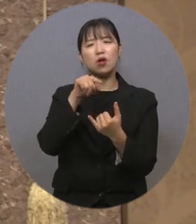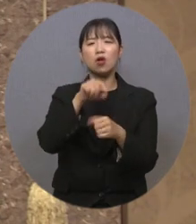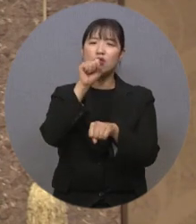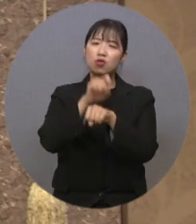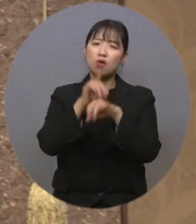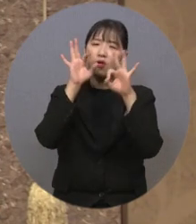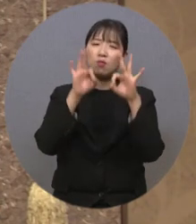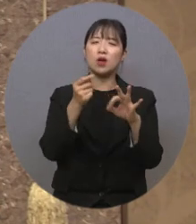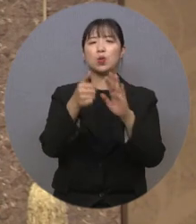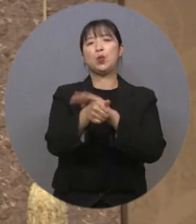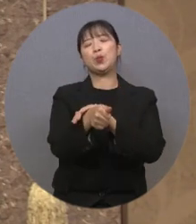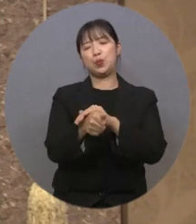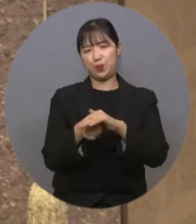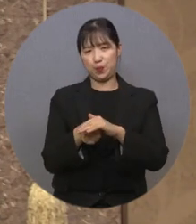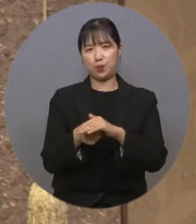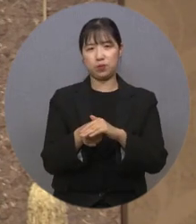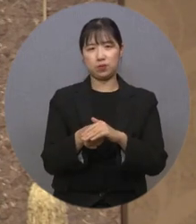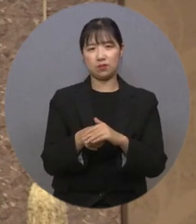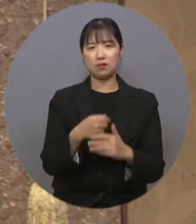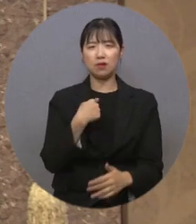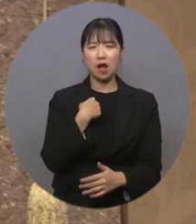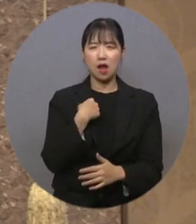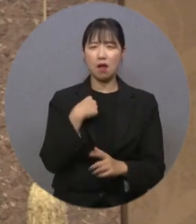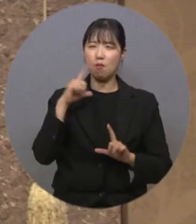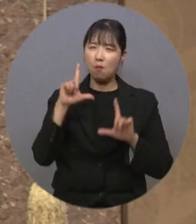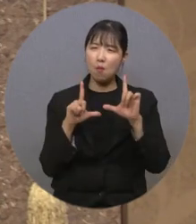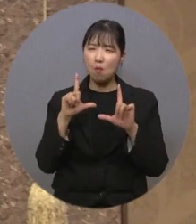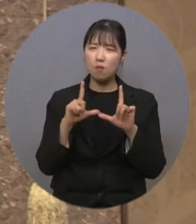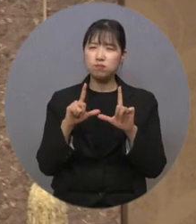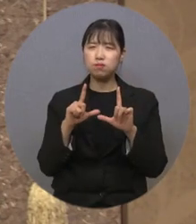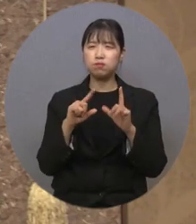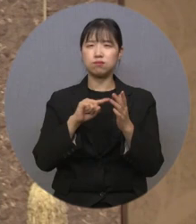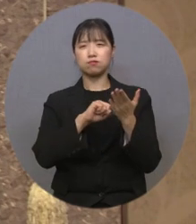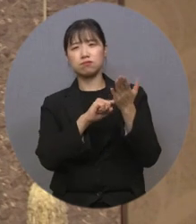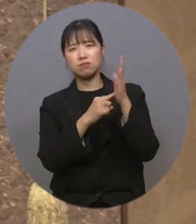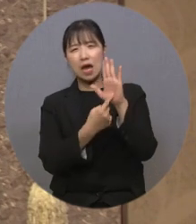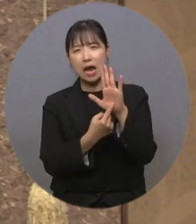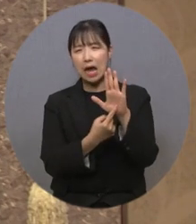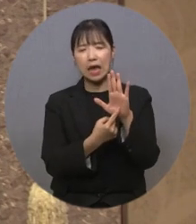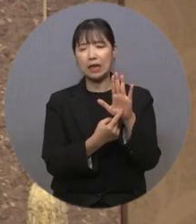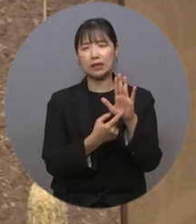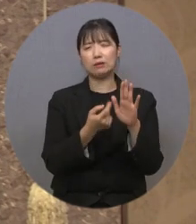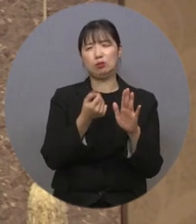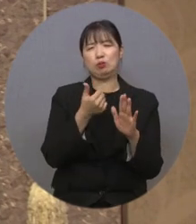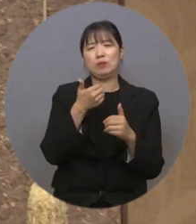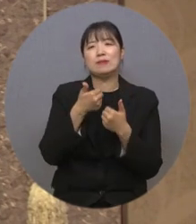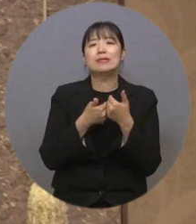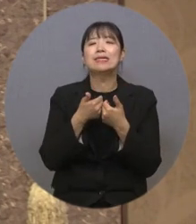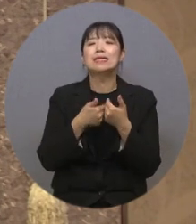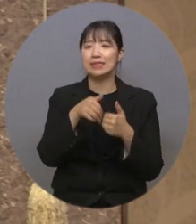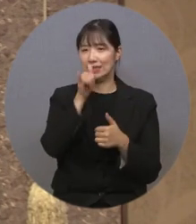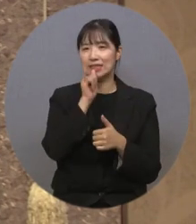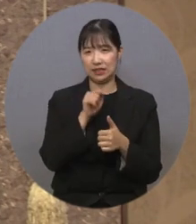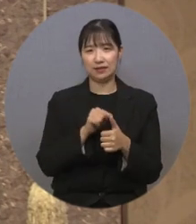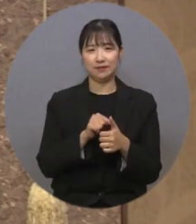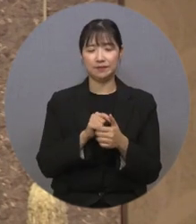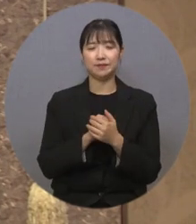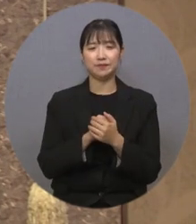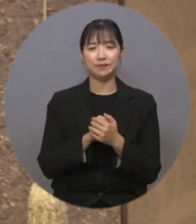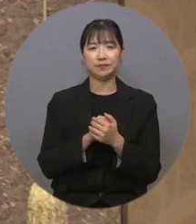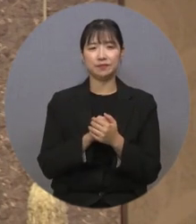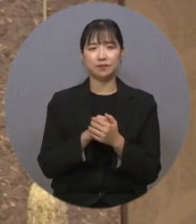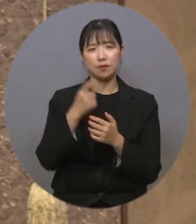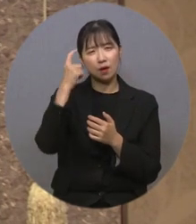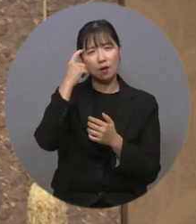이제 내성적이고 자기의 모습을 밖에 예. 공개하기를 좀 꺼려하는 경우도 있거든요. 왜냐하면